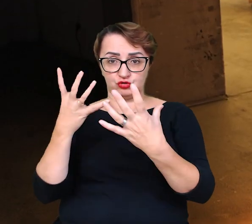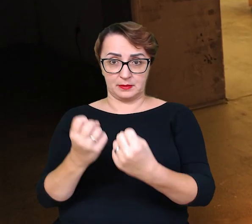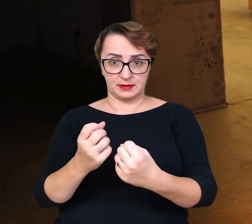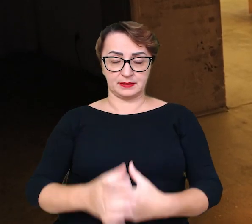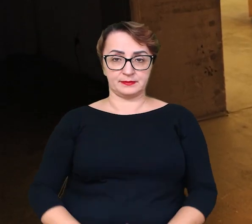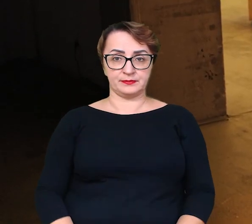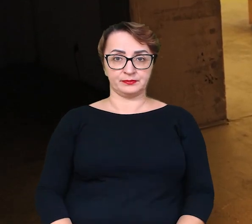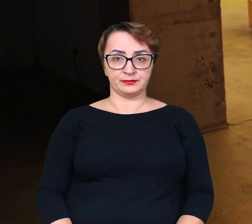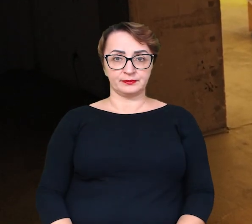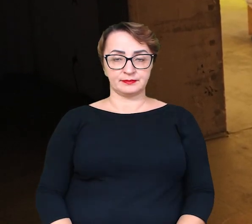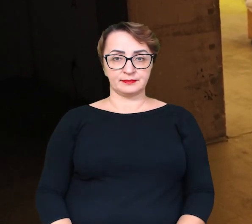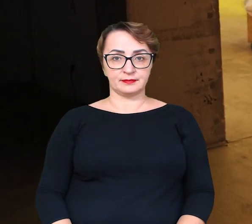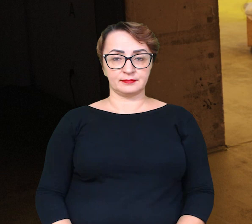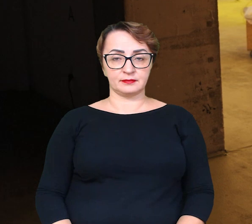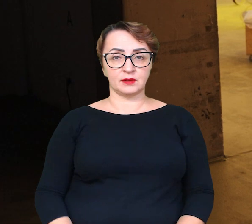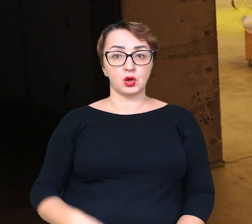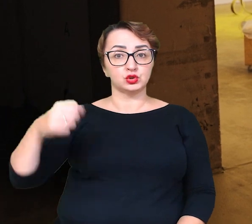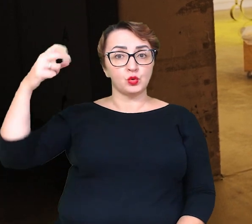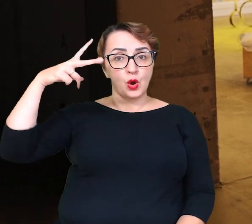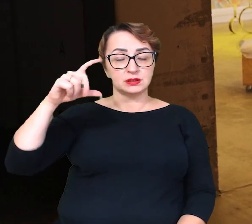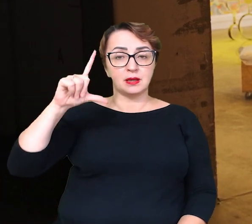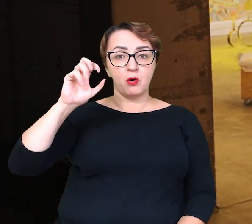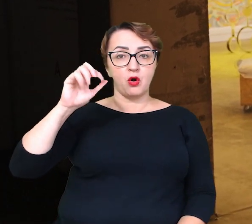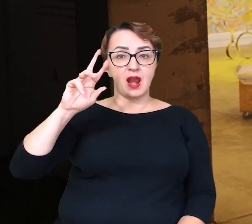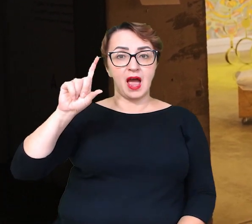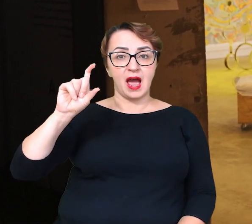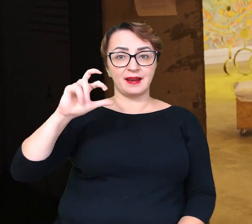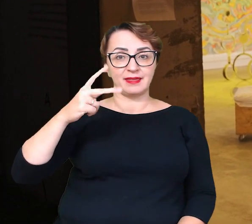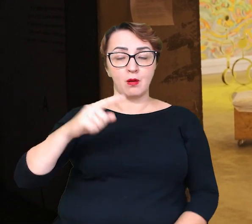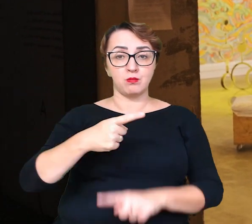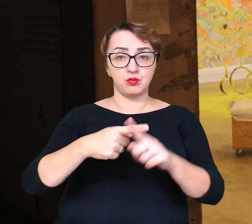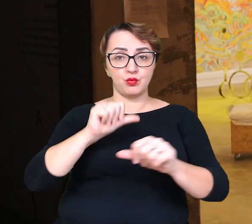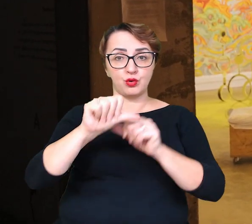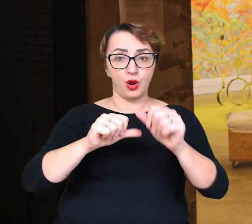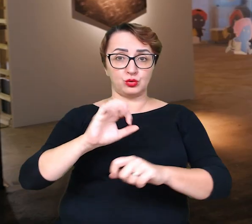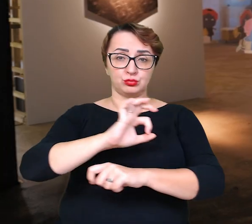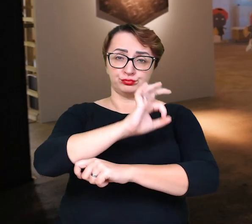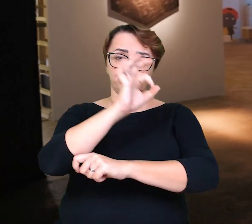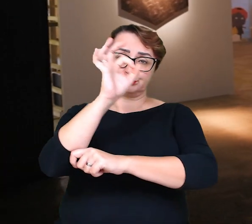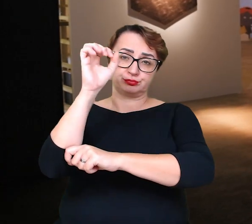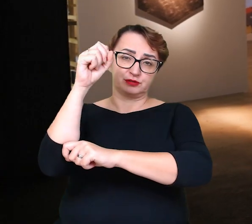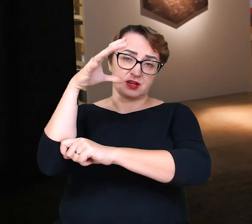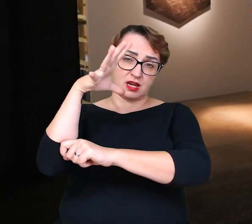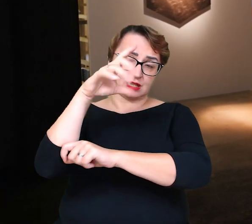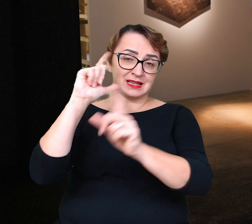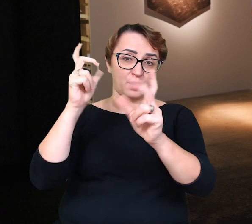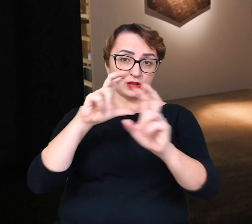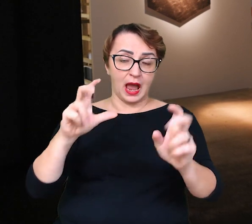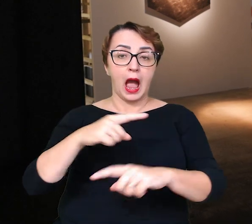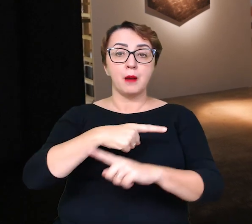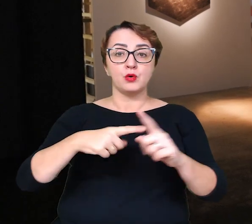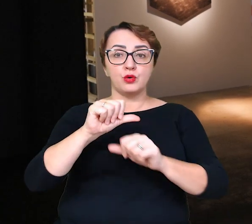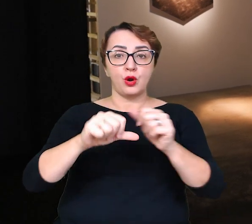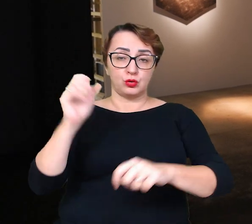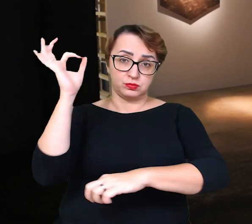znajdujemy. Tak jak polarne słońce przez pół roku nigdy nie zachodzi, a przez pół roku nigdy nie wschodzi